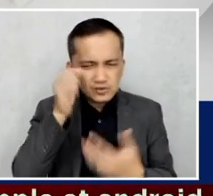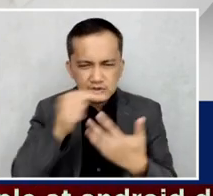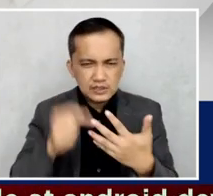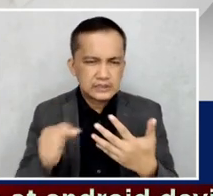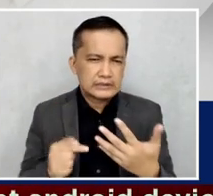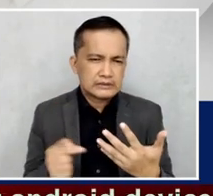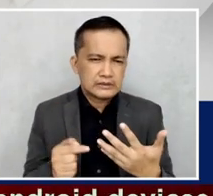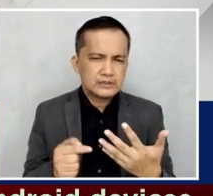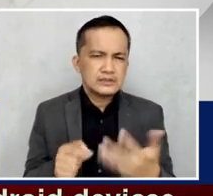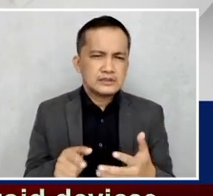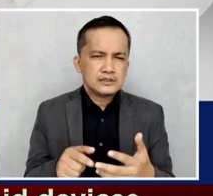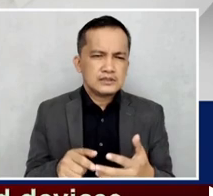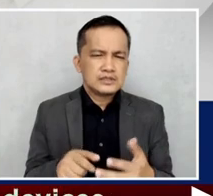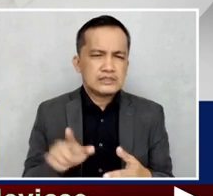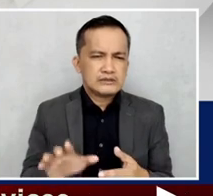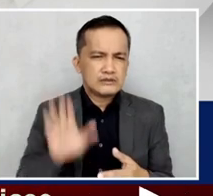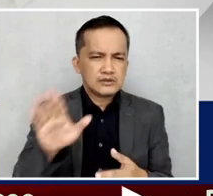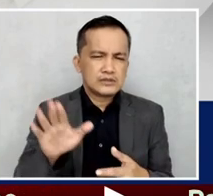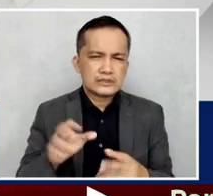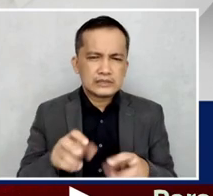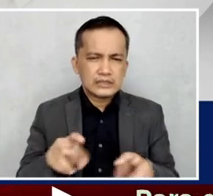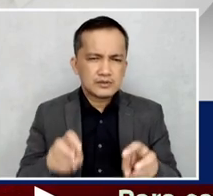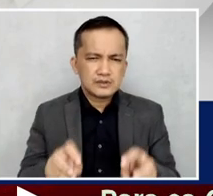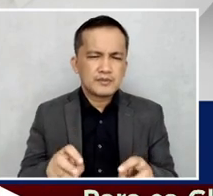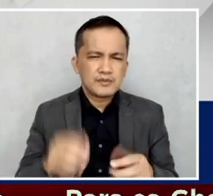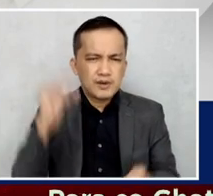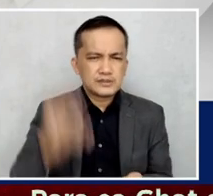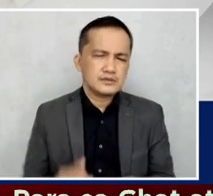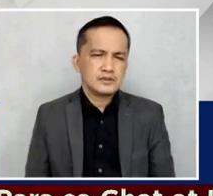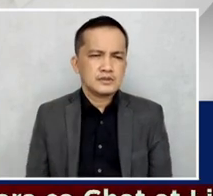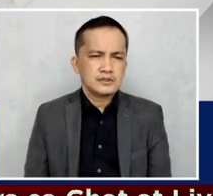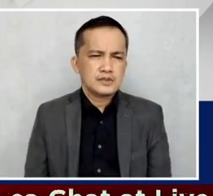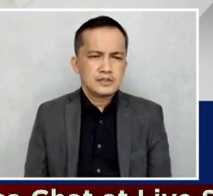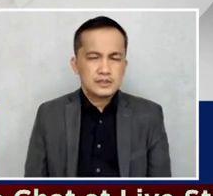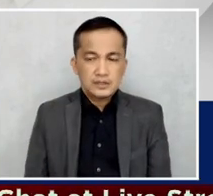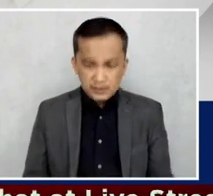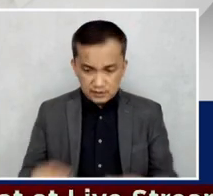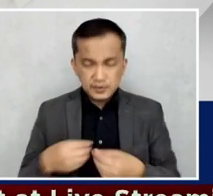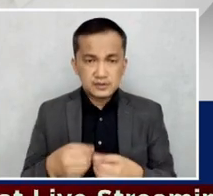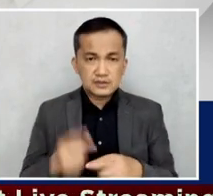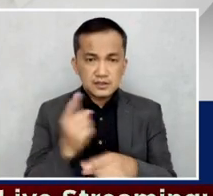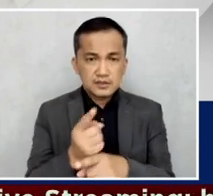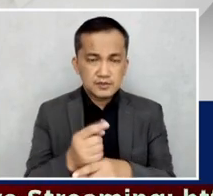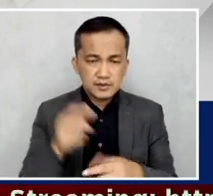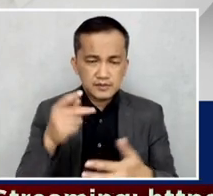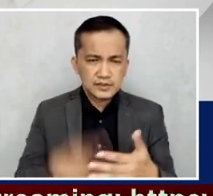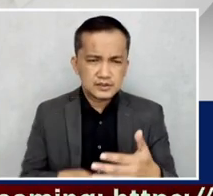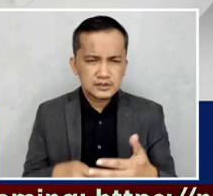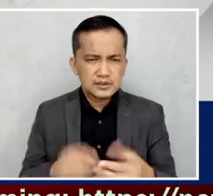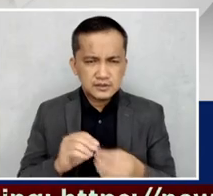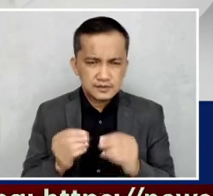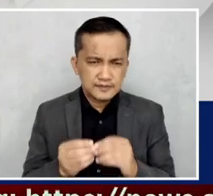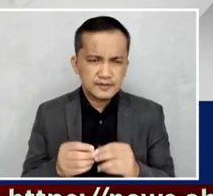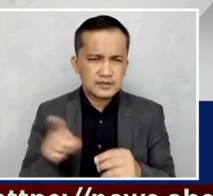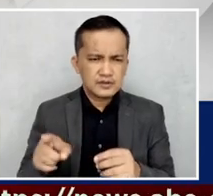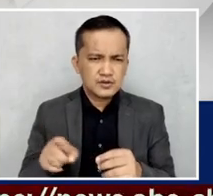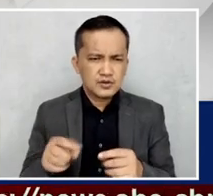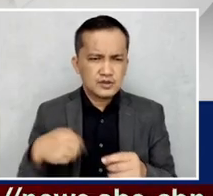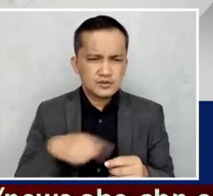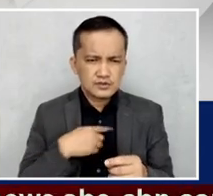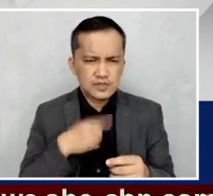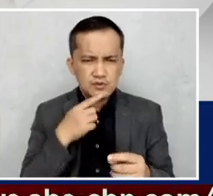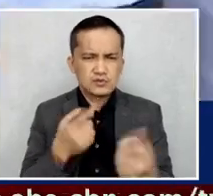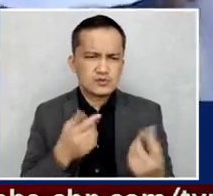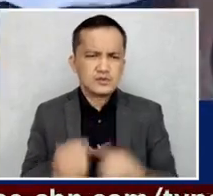the supply, moderate your greed, give us fair prices. If not, your days are numbered, we're going after all of you.